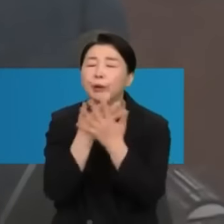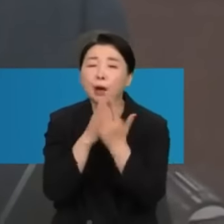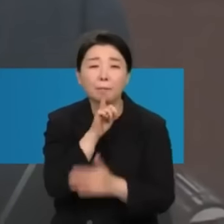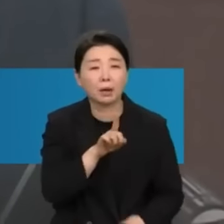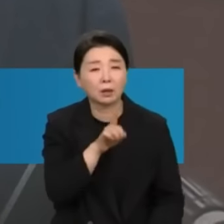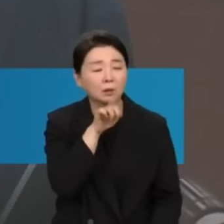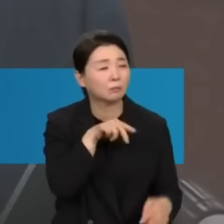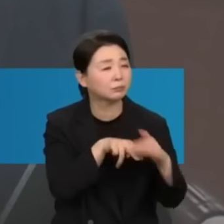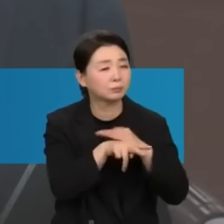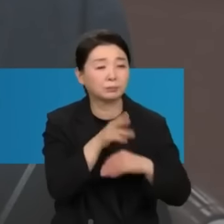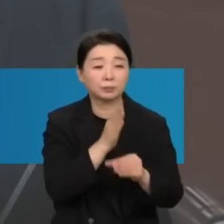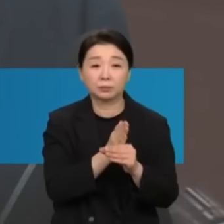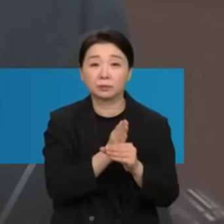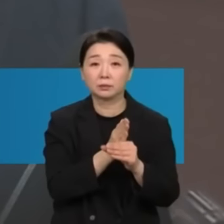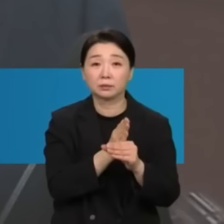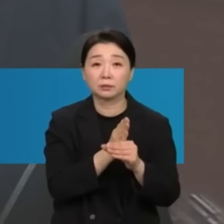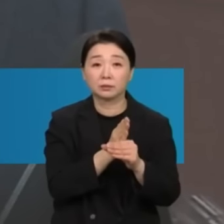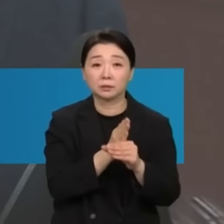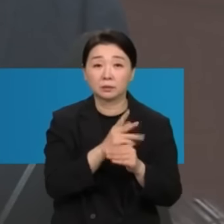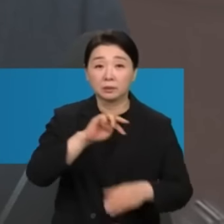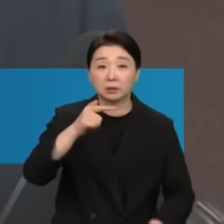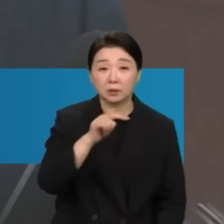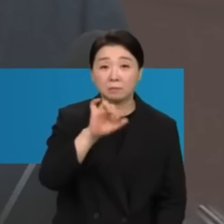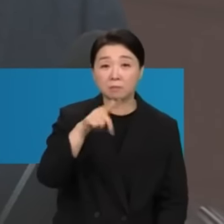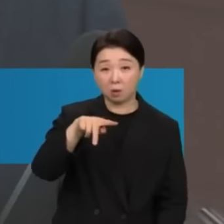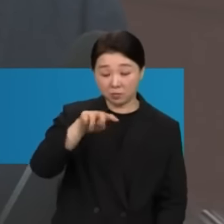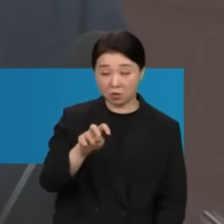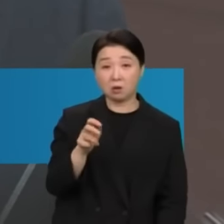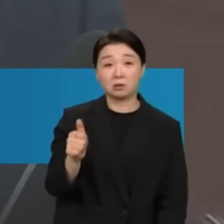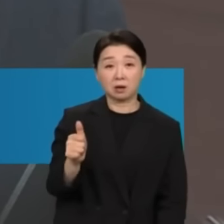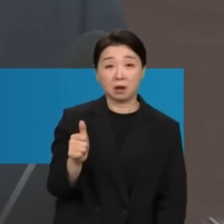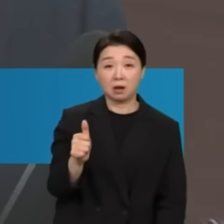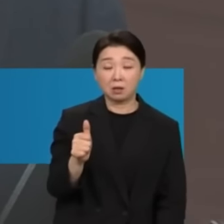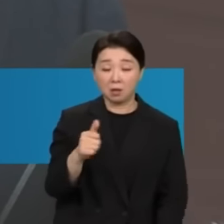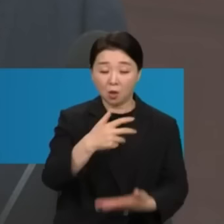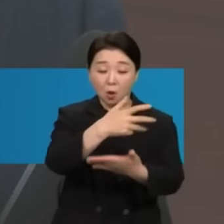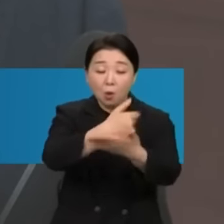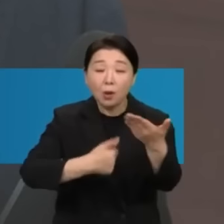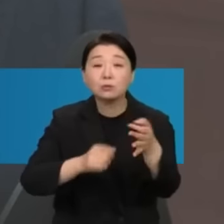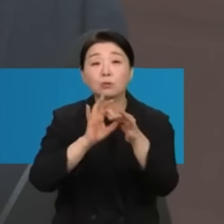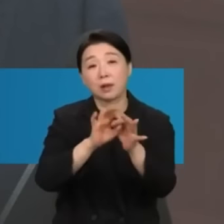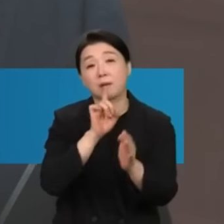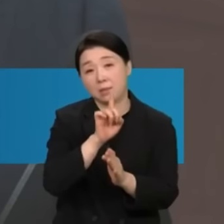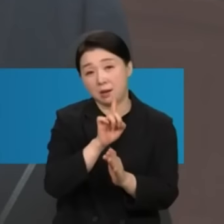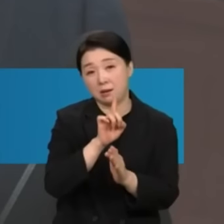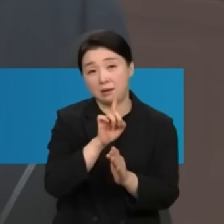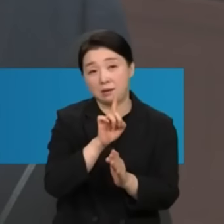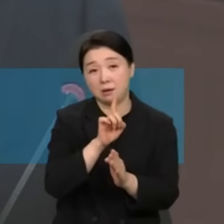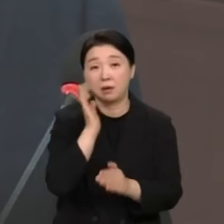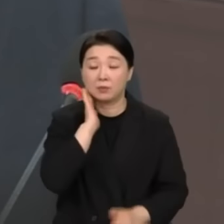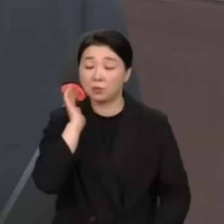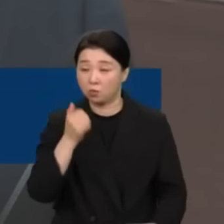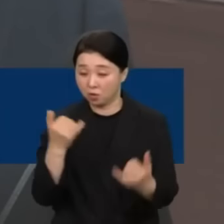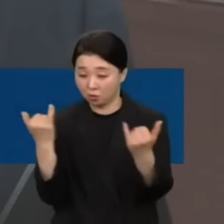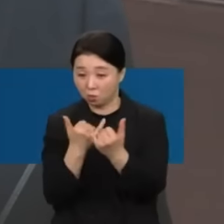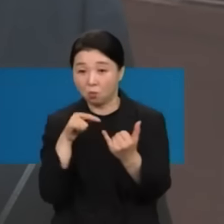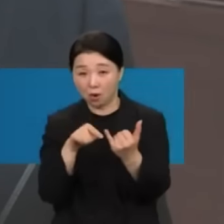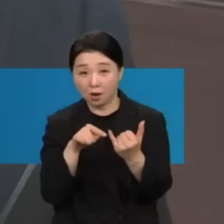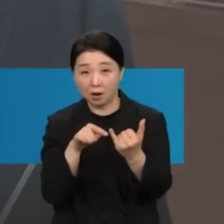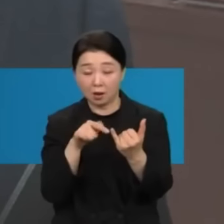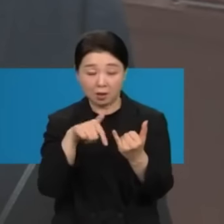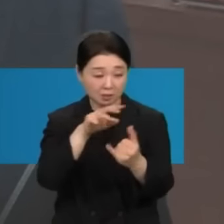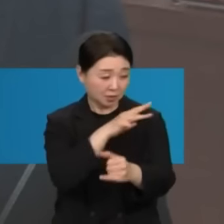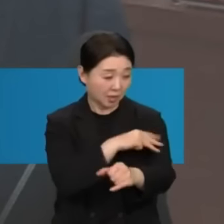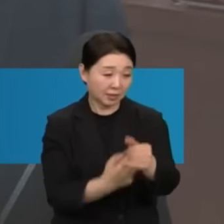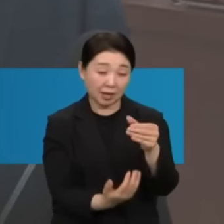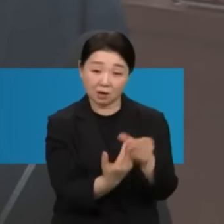답을 피해갔는데 신범철 전 차관이 회수와 관련한 것이었다고 말했습니다. 대통령과의 통화가 최상병